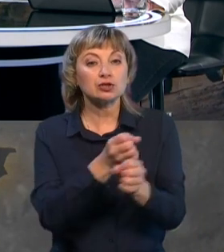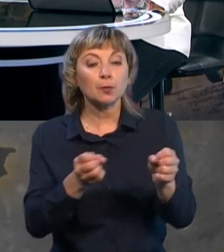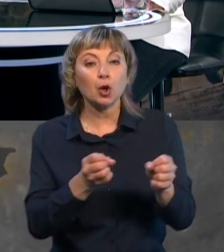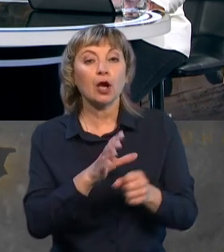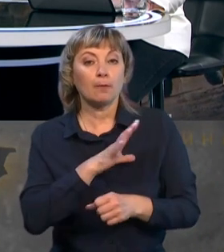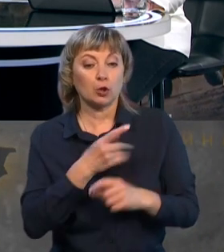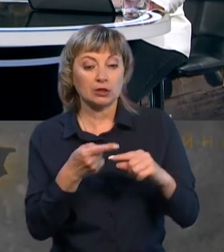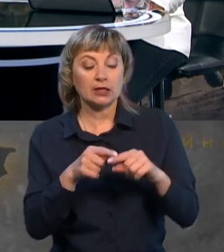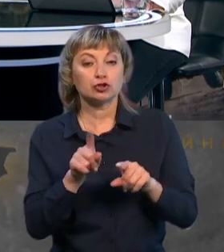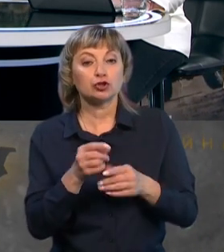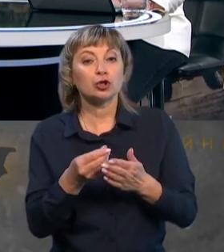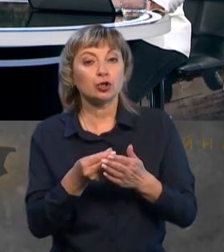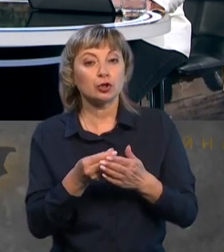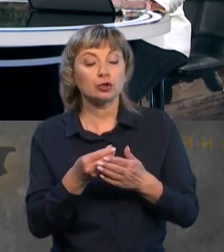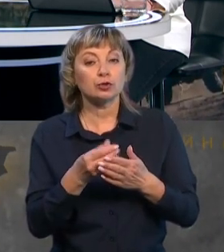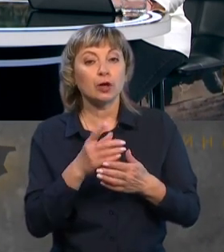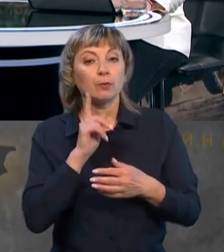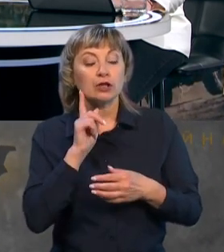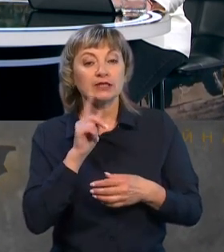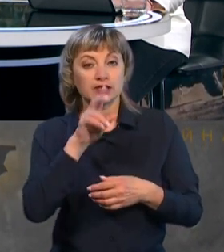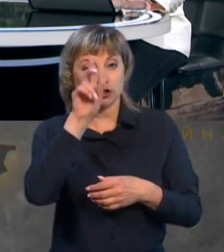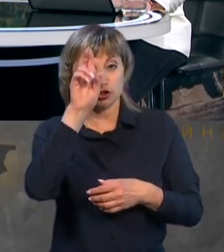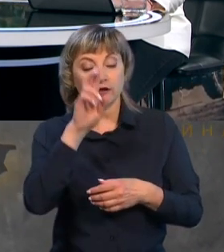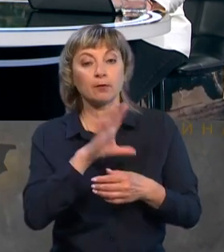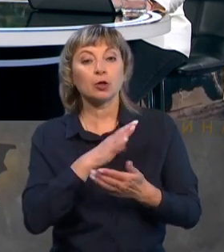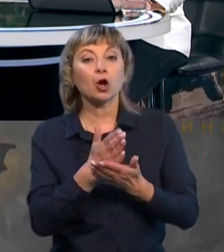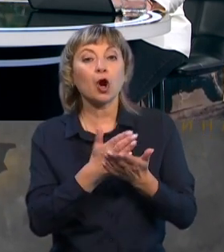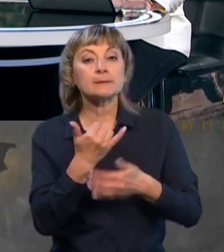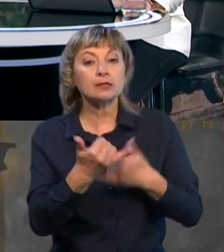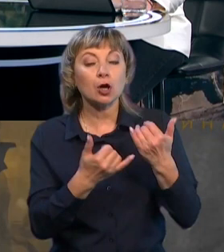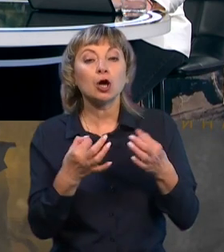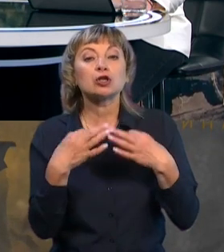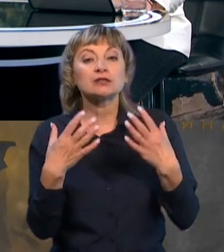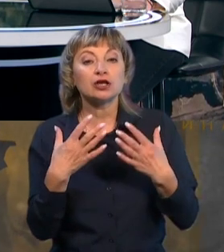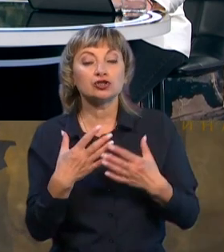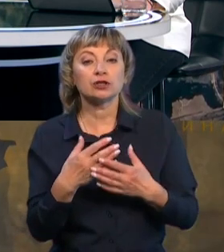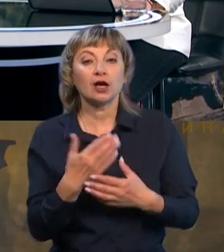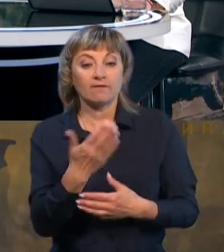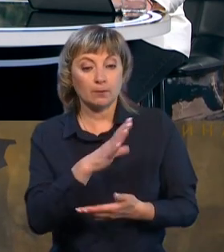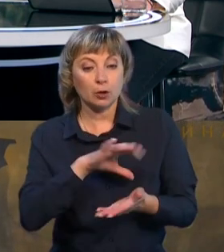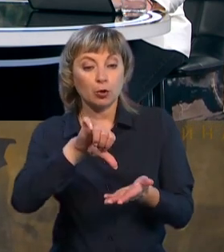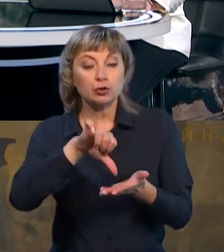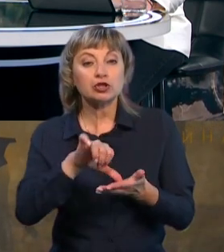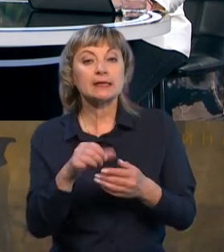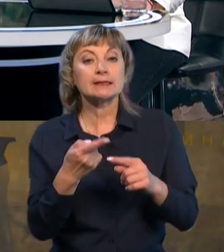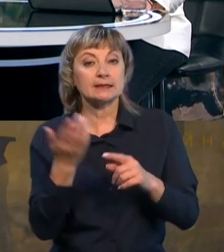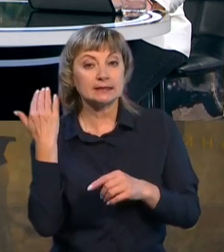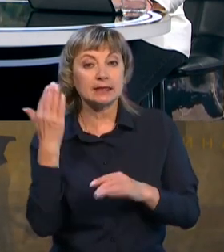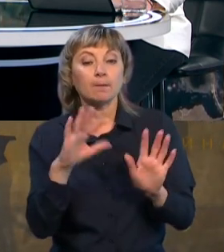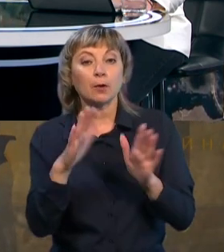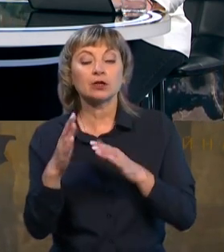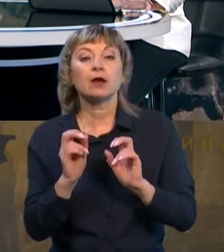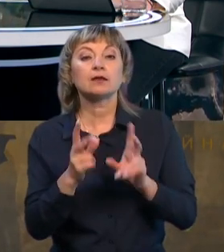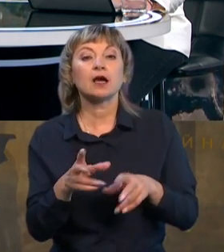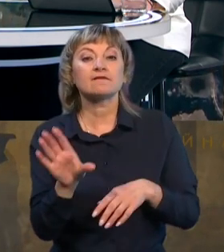те що дорого молоді Українській державі було її обслуговувати розкажіть ви були учасником тих подій як все було